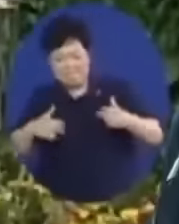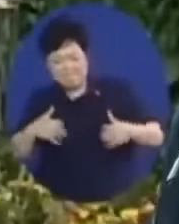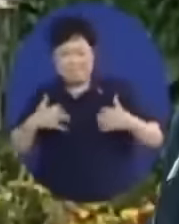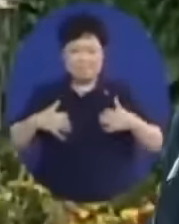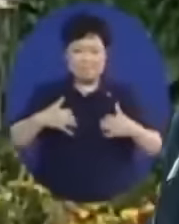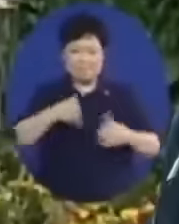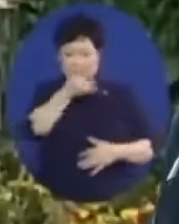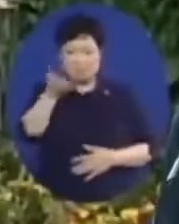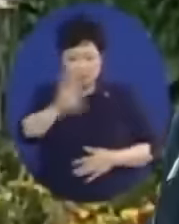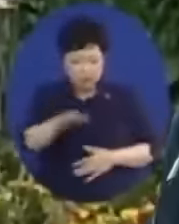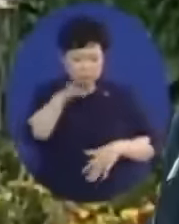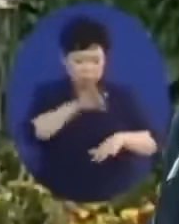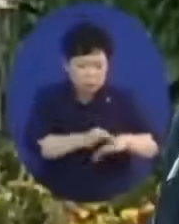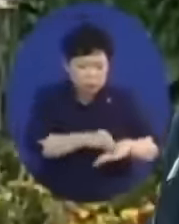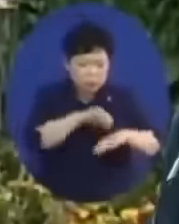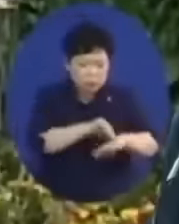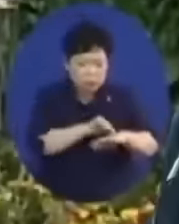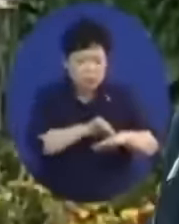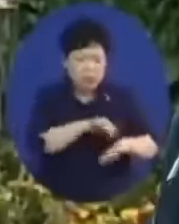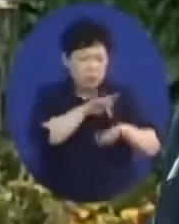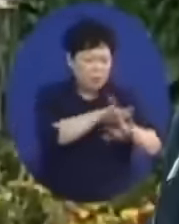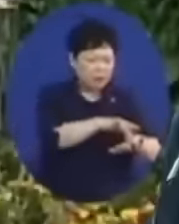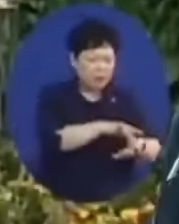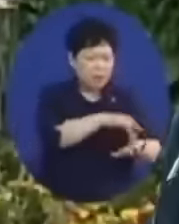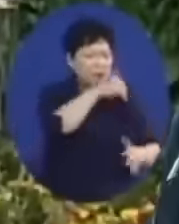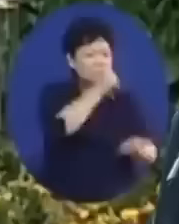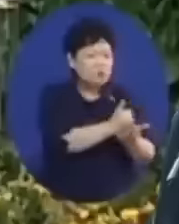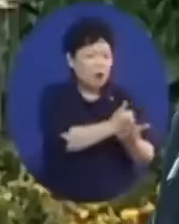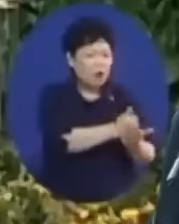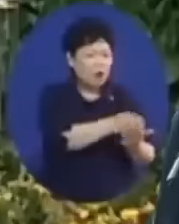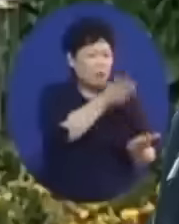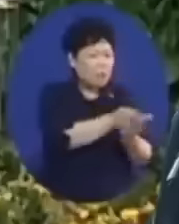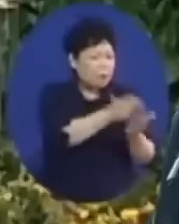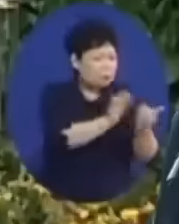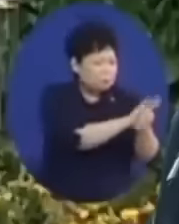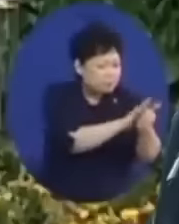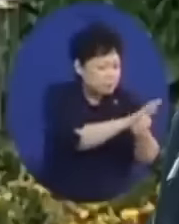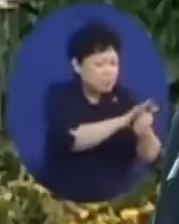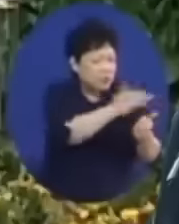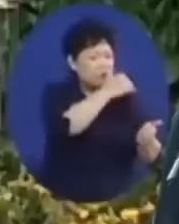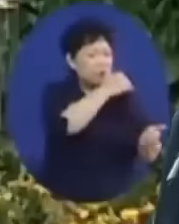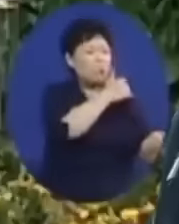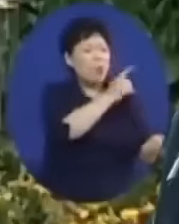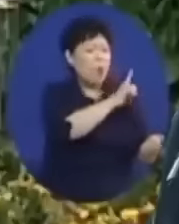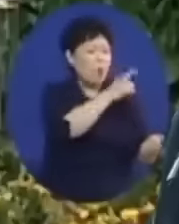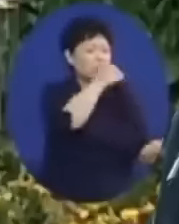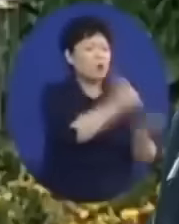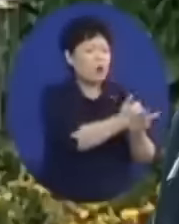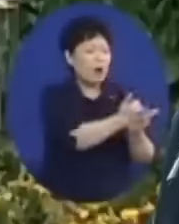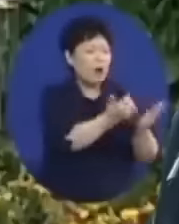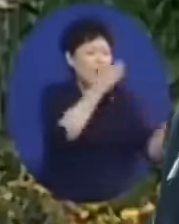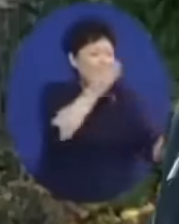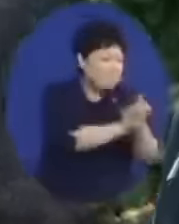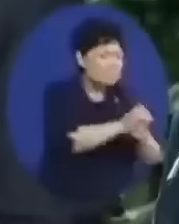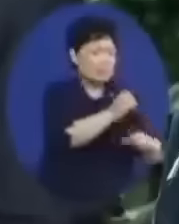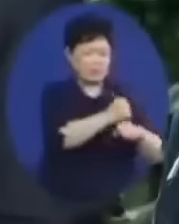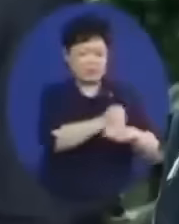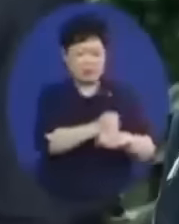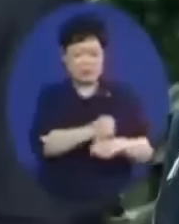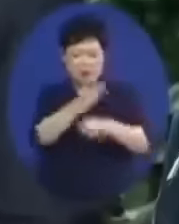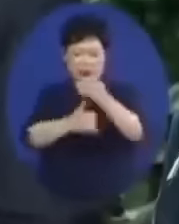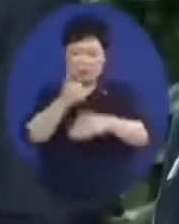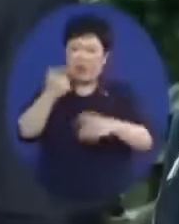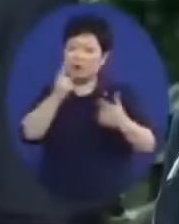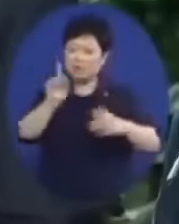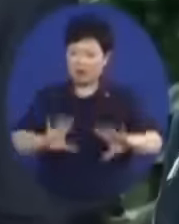기뻐하지만은 육신으로는 마귀의 죄의 법을 섬기고 또 죄하고 따라다니는 것입니다. 어느 날은 하나님과 손을